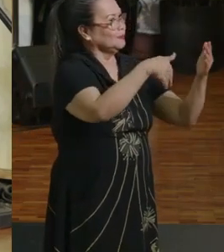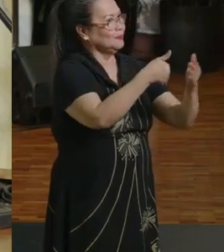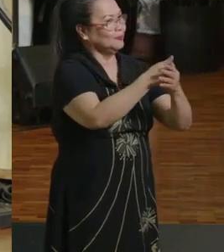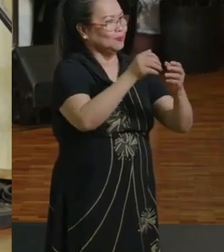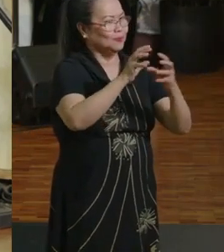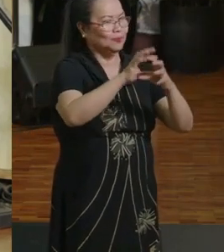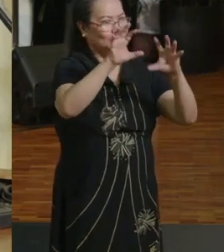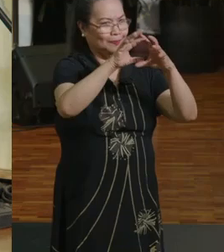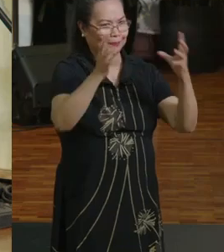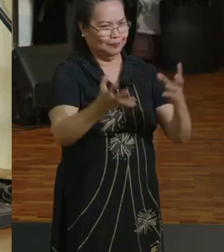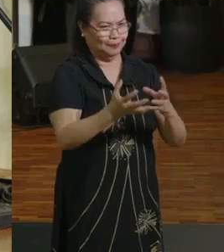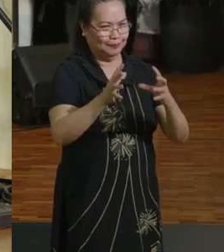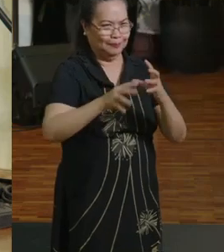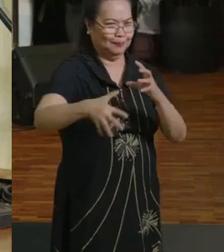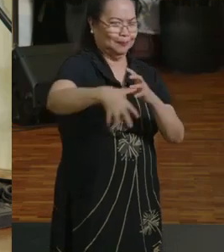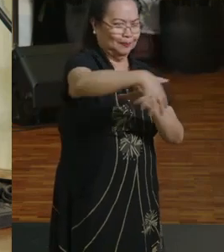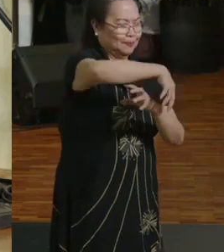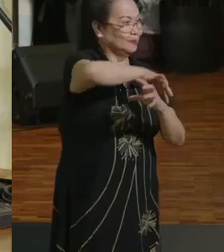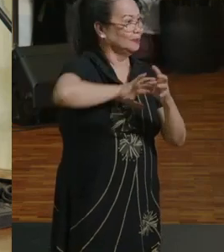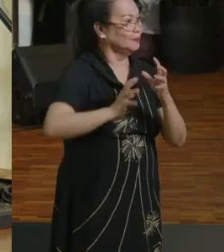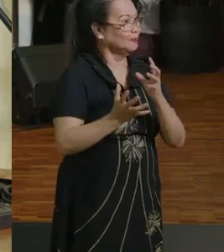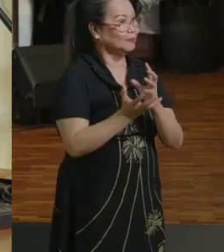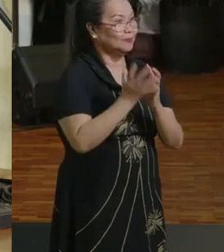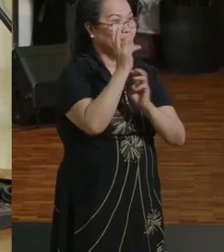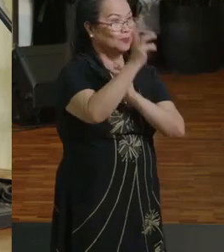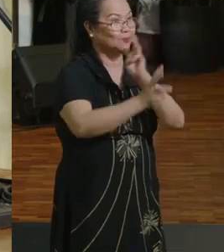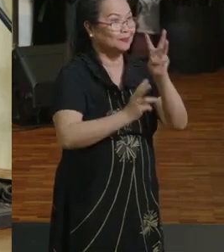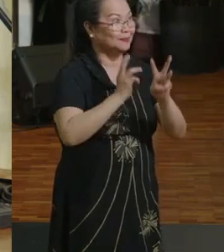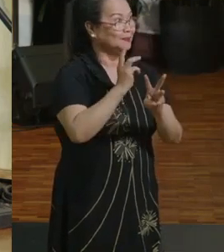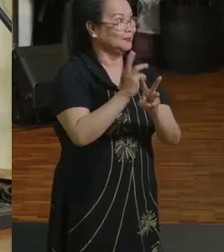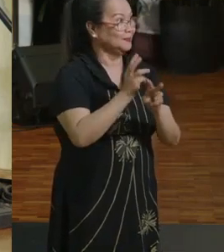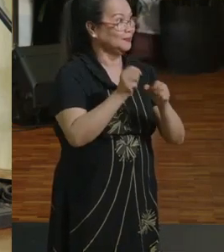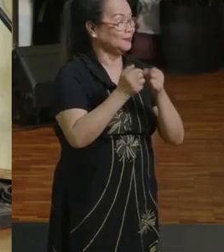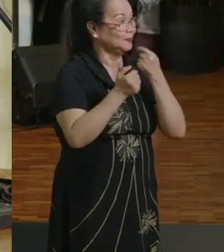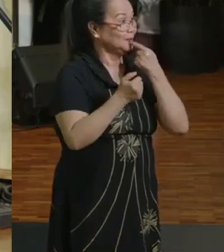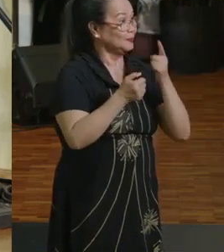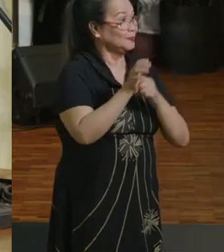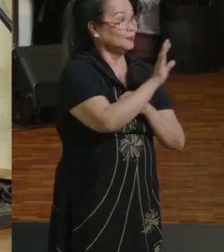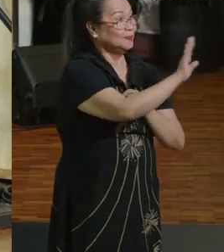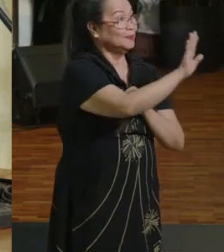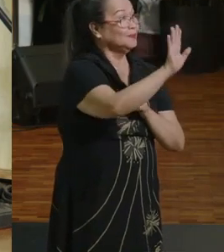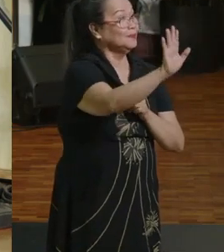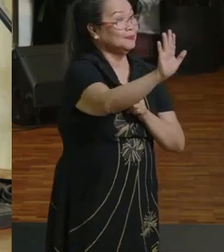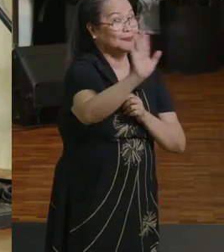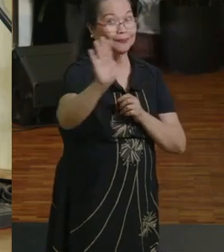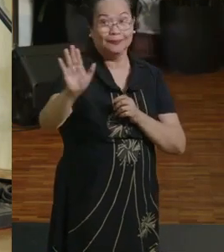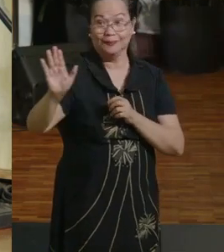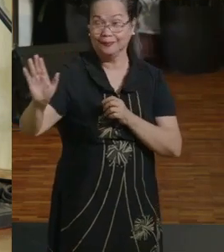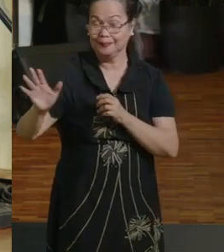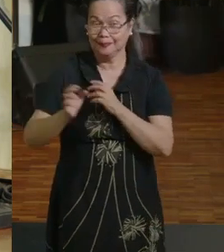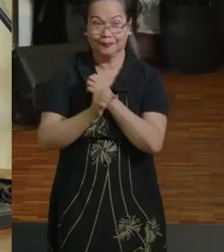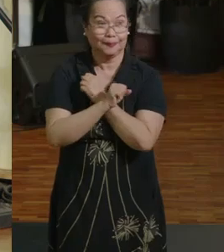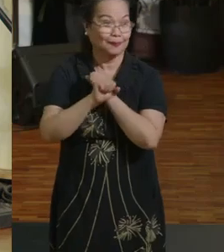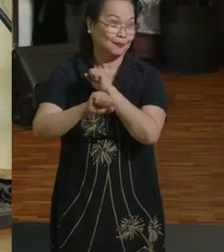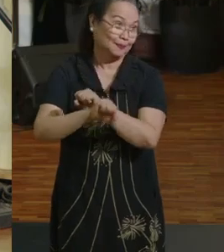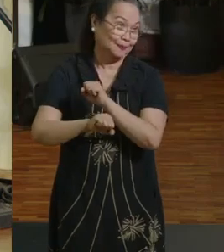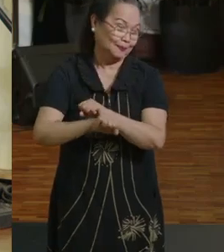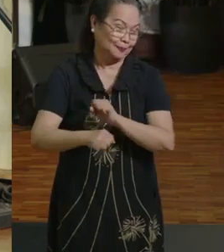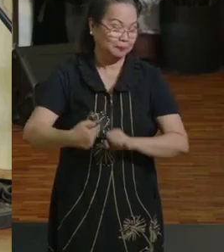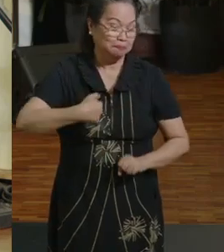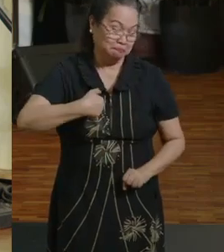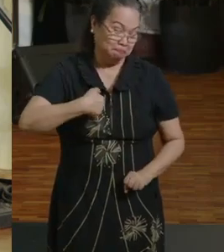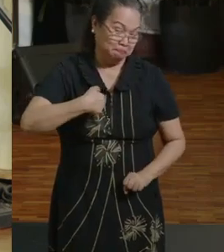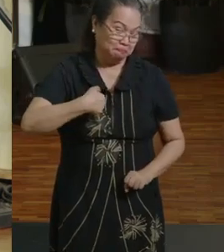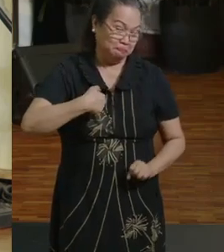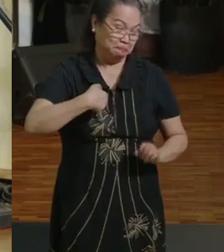end of the earth." Sabi niya, ito ang trabaho nyo. Ako sa Galilee lang at saka sa